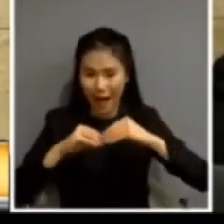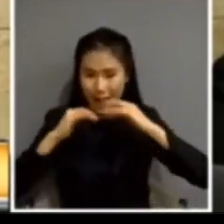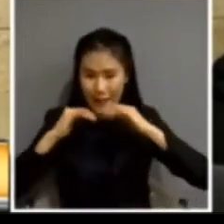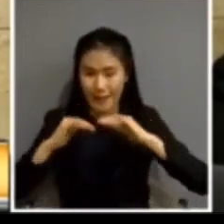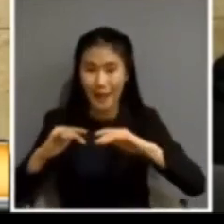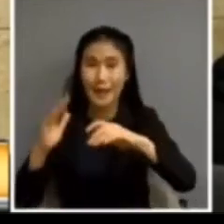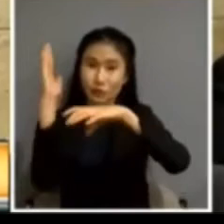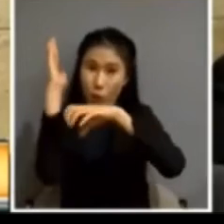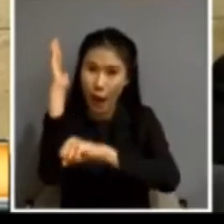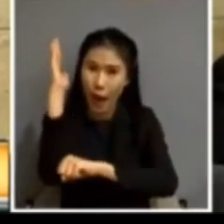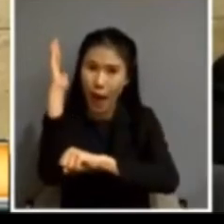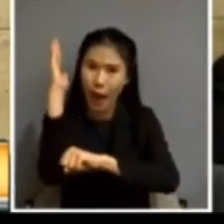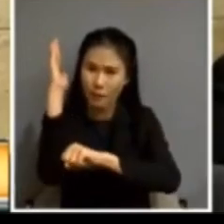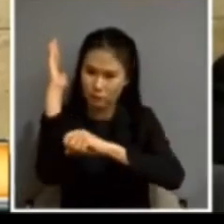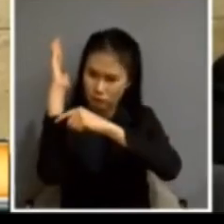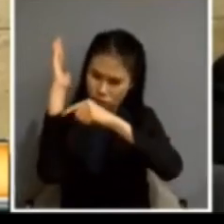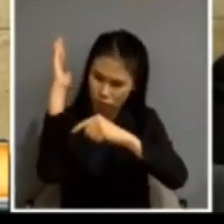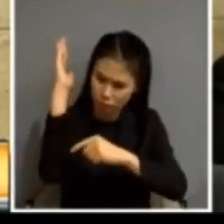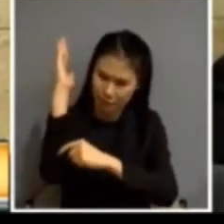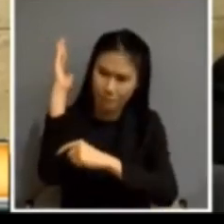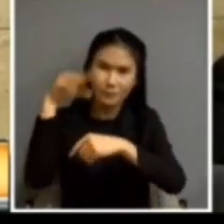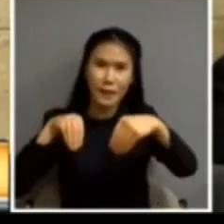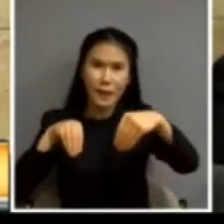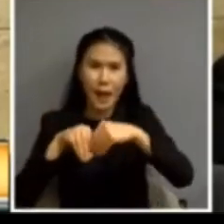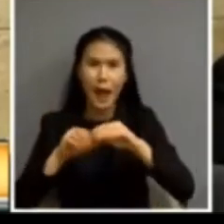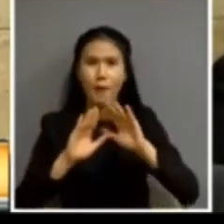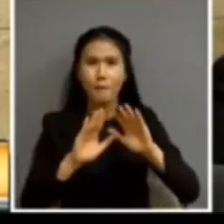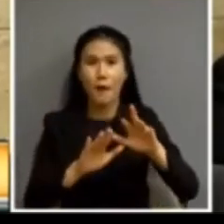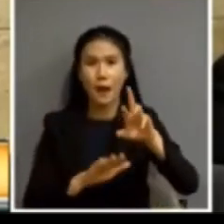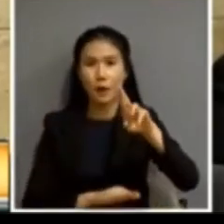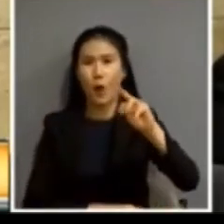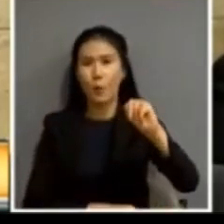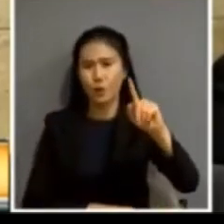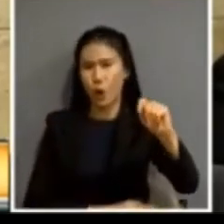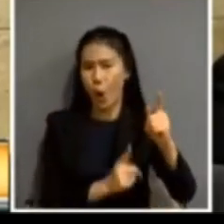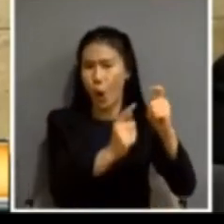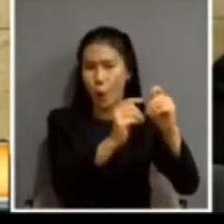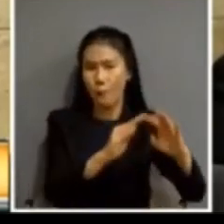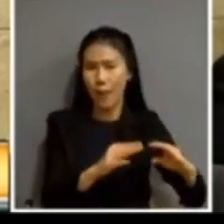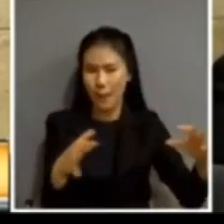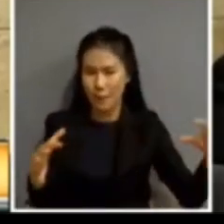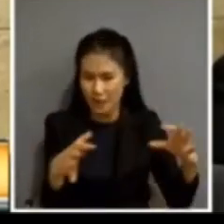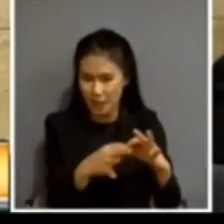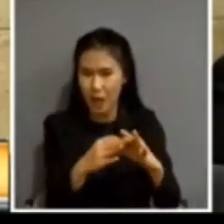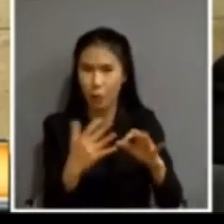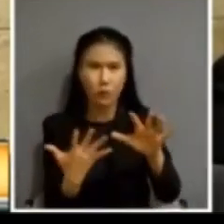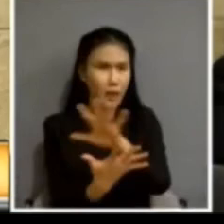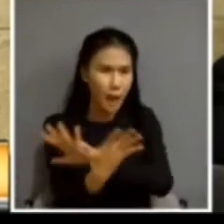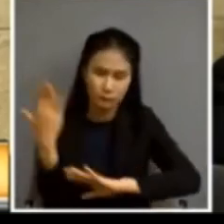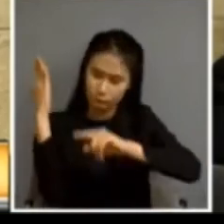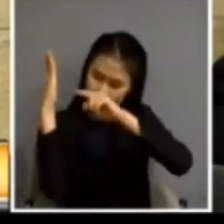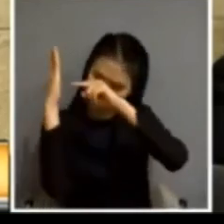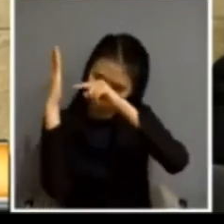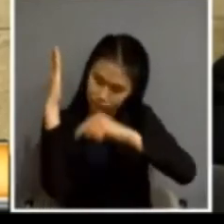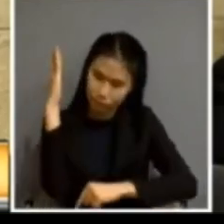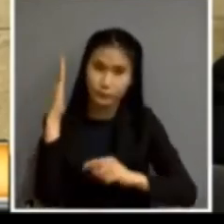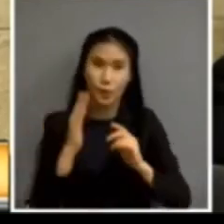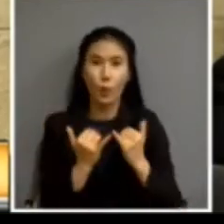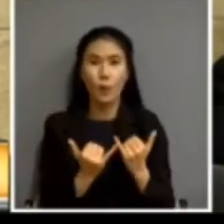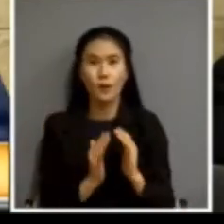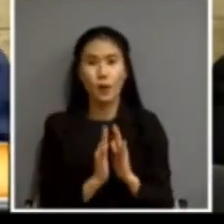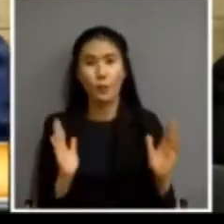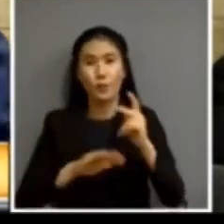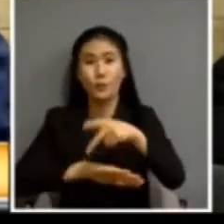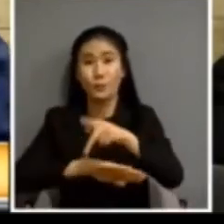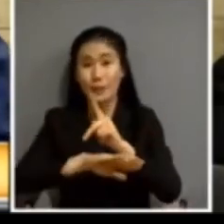ไปเชื่อมโยงกับถนนเส้นนี้นะครับฝากรัฐมนตรีช่วยออกแบบให้เชื่อมโยงกันด้วยนะครับผมถือโอกาสนี้กราบขอบคุณท่านประ